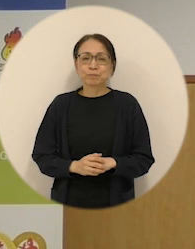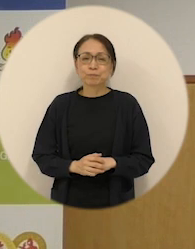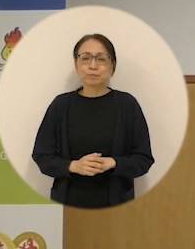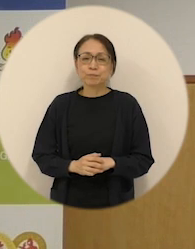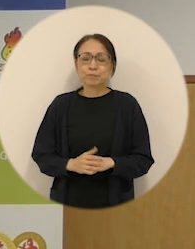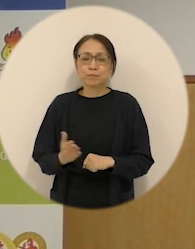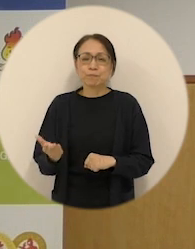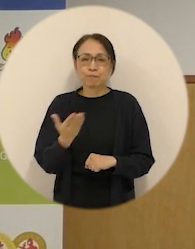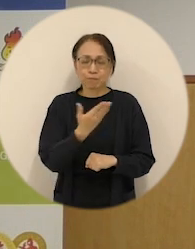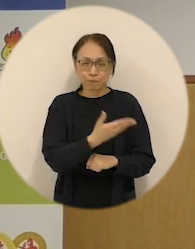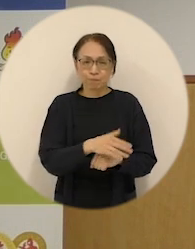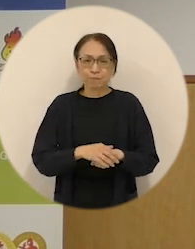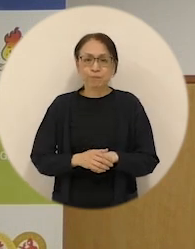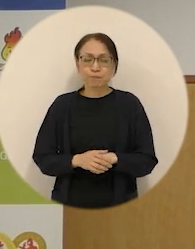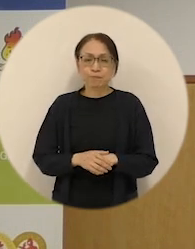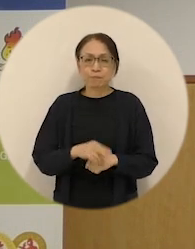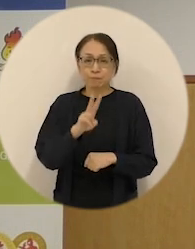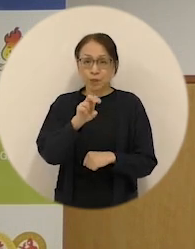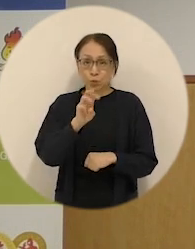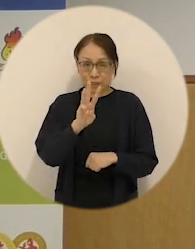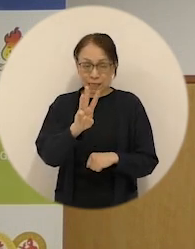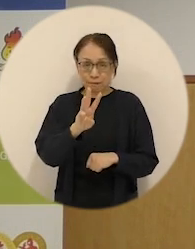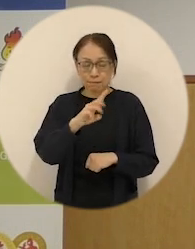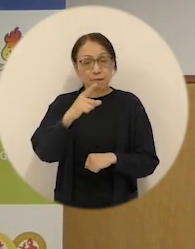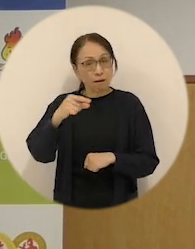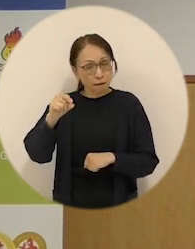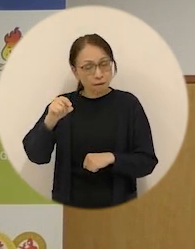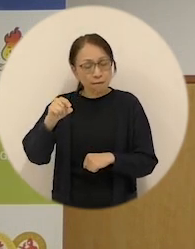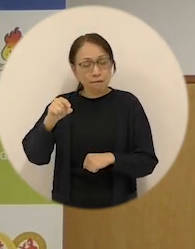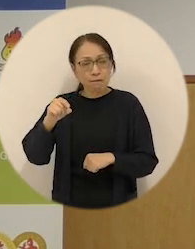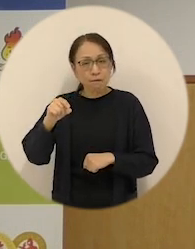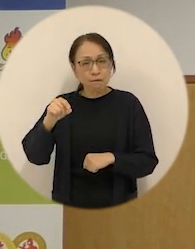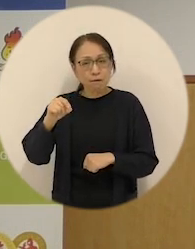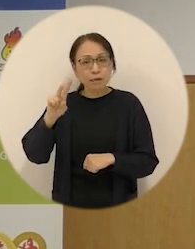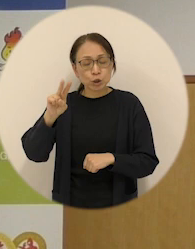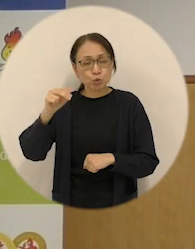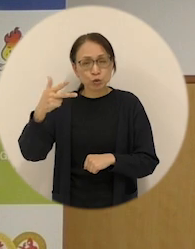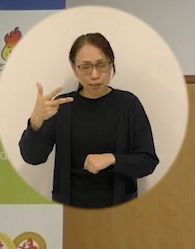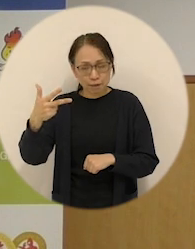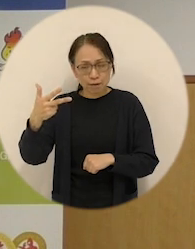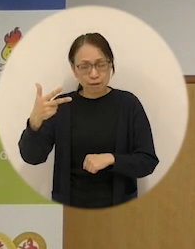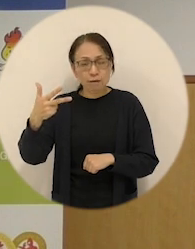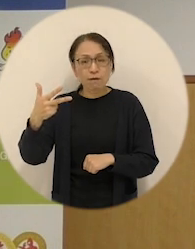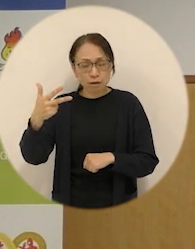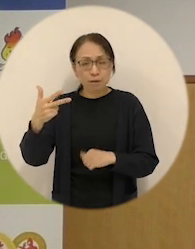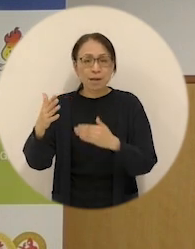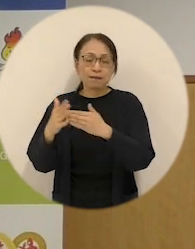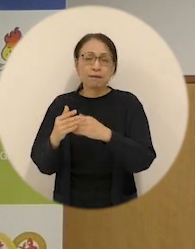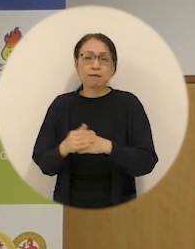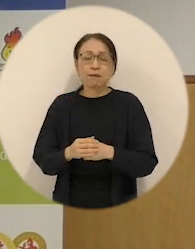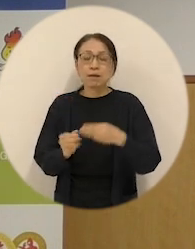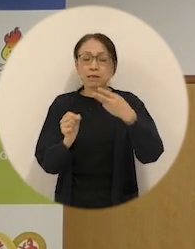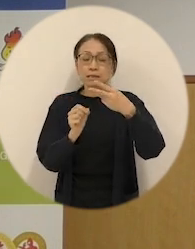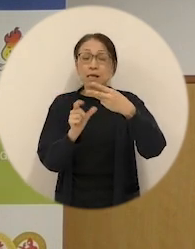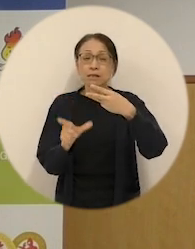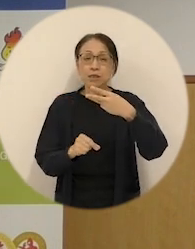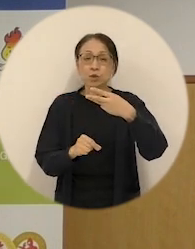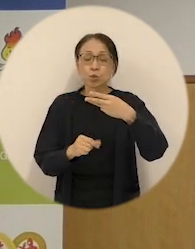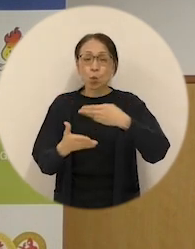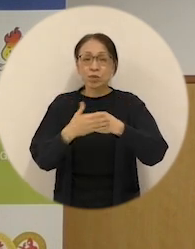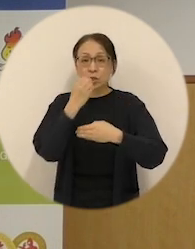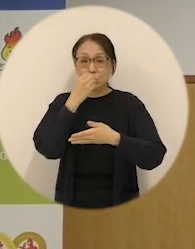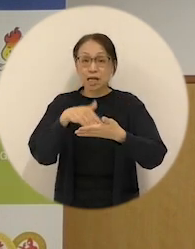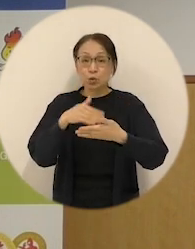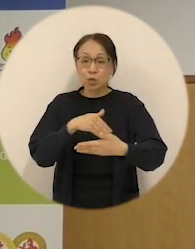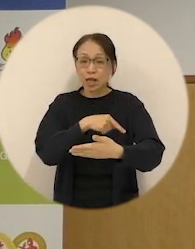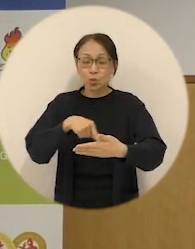次に議案第23号から議案第27号までの3月補正予算の概要についてであ